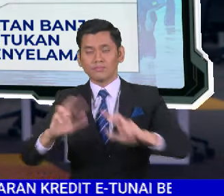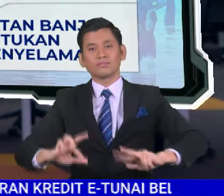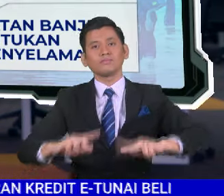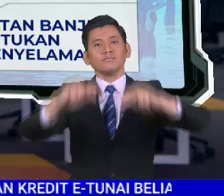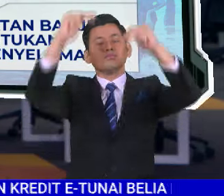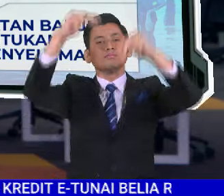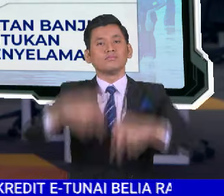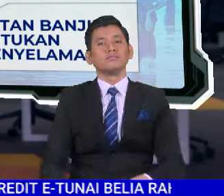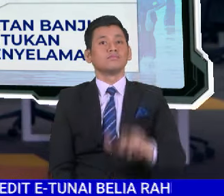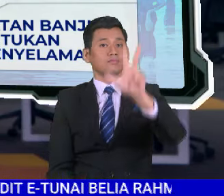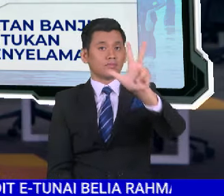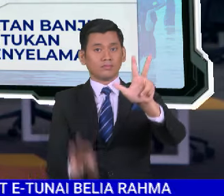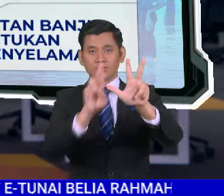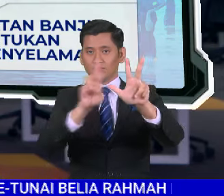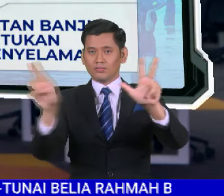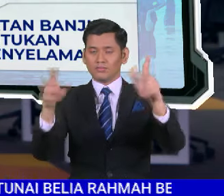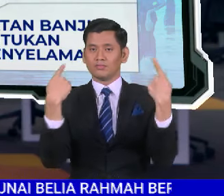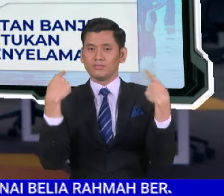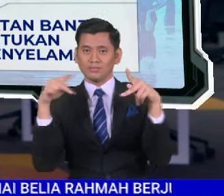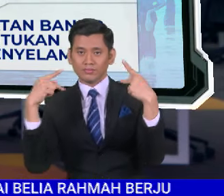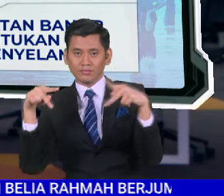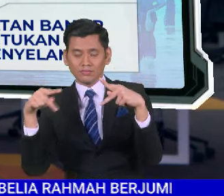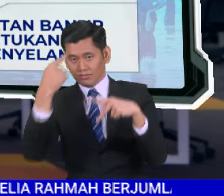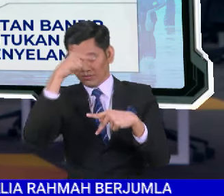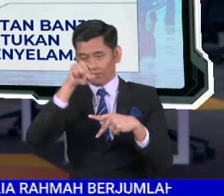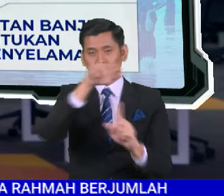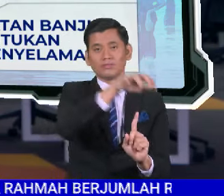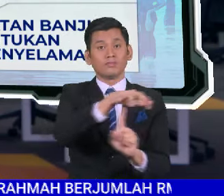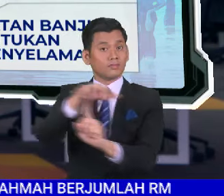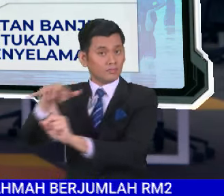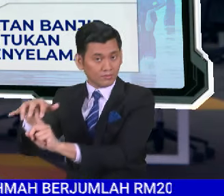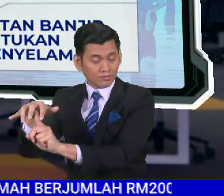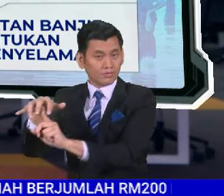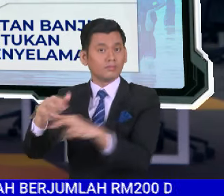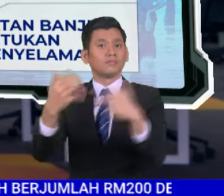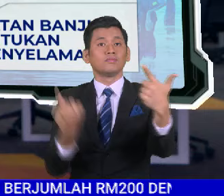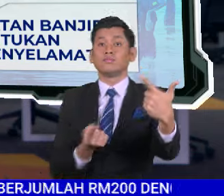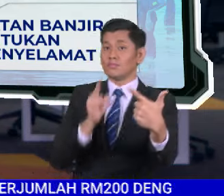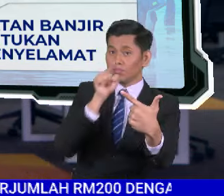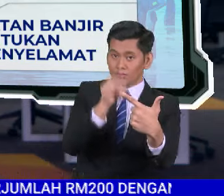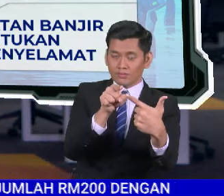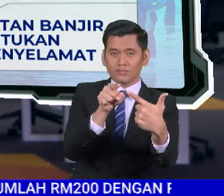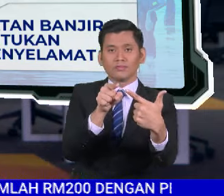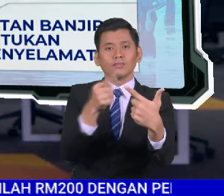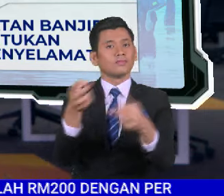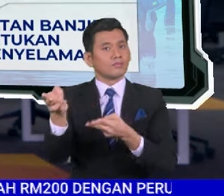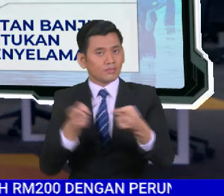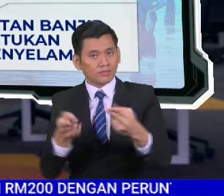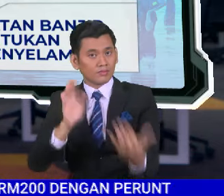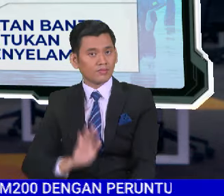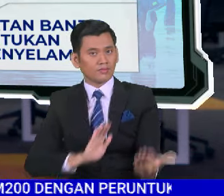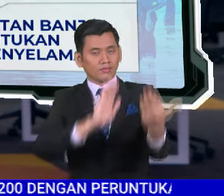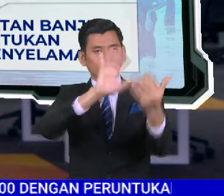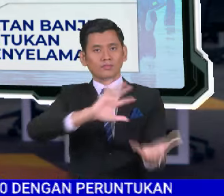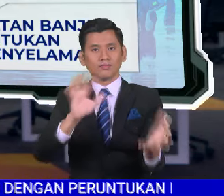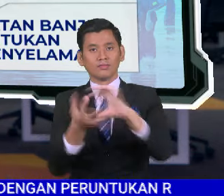taraf 3000 kedai dan kios untuk penjajah kecil turut menjadi fokus inisiatif dan insentif the funny